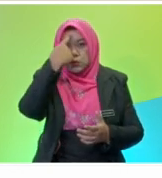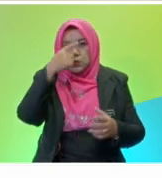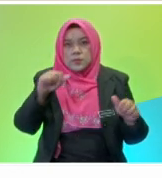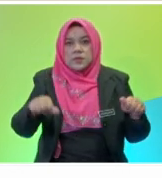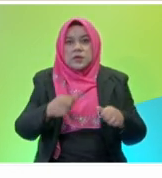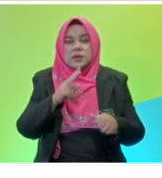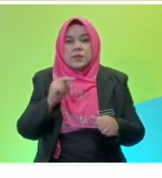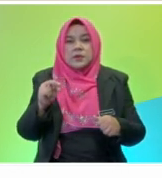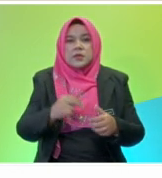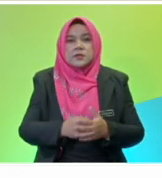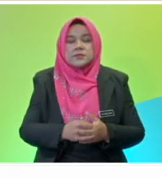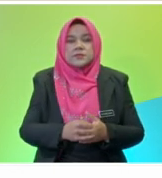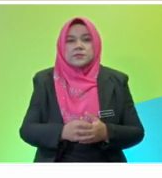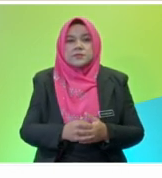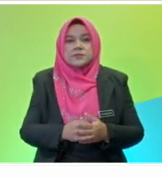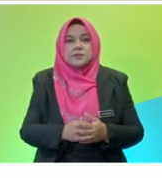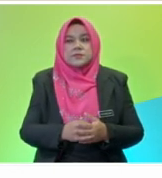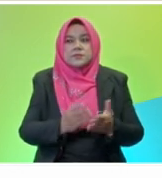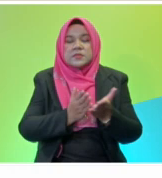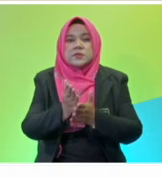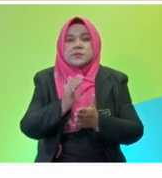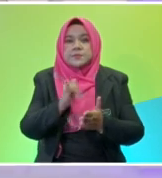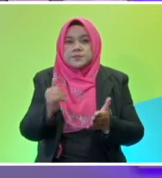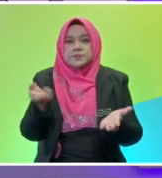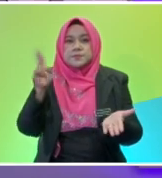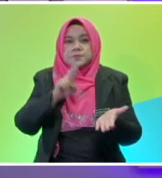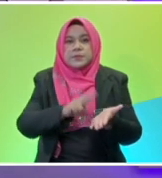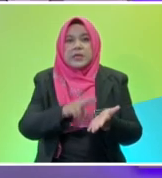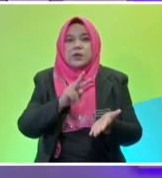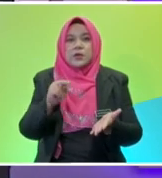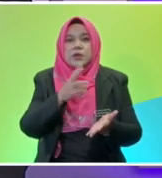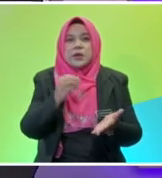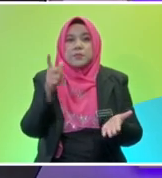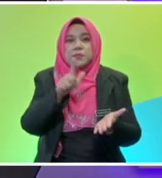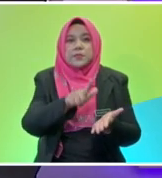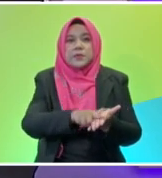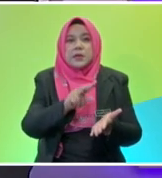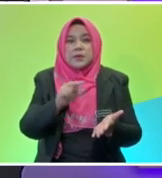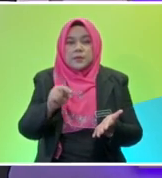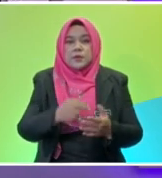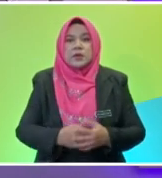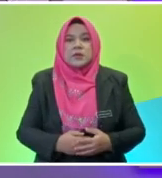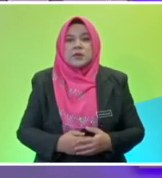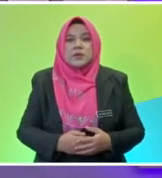etika dalam Mozilla dan pelaporan yang tadi 5